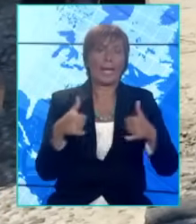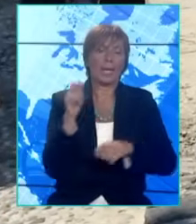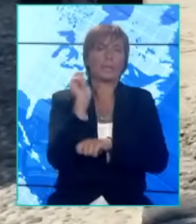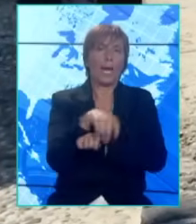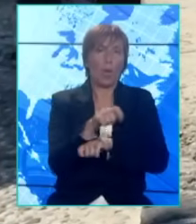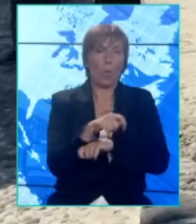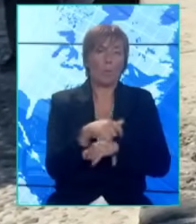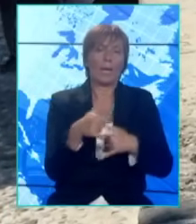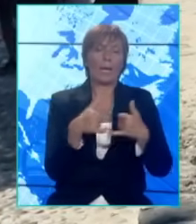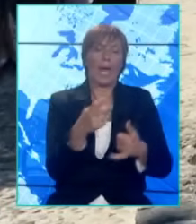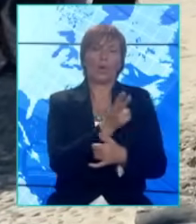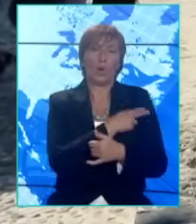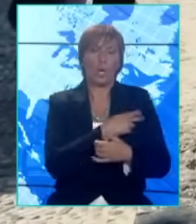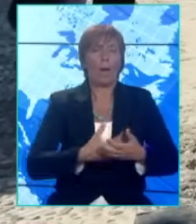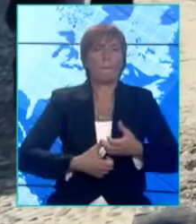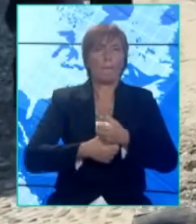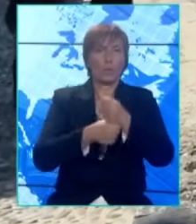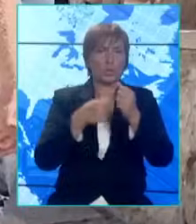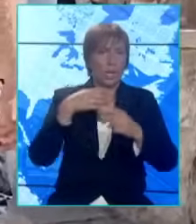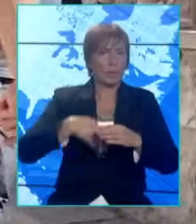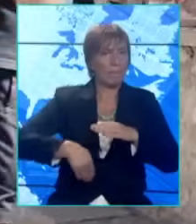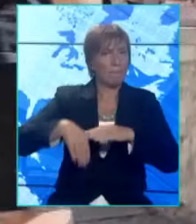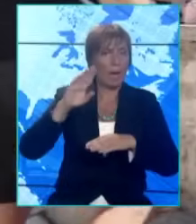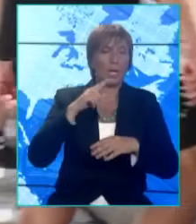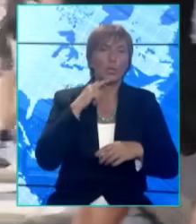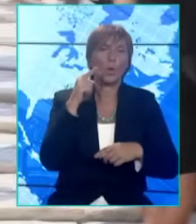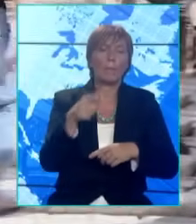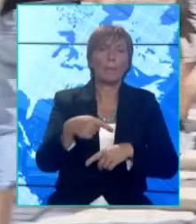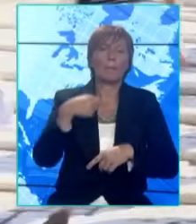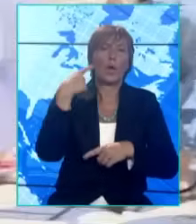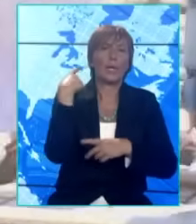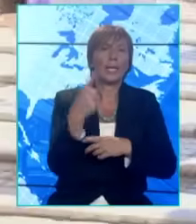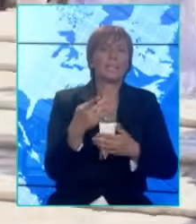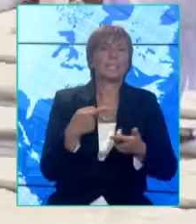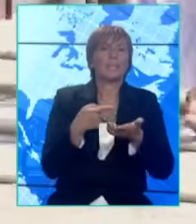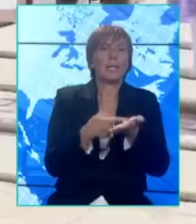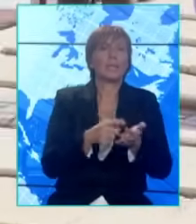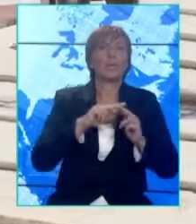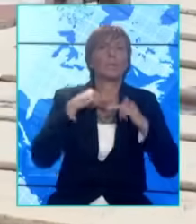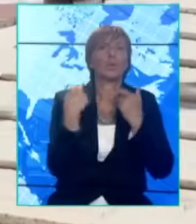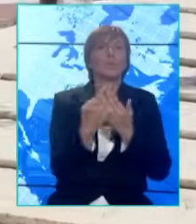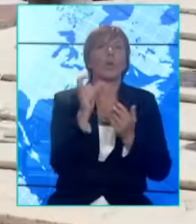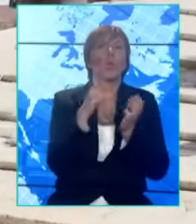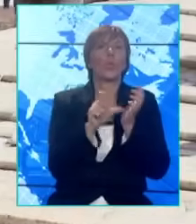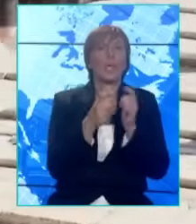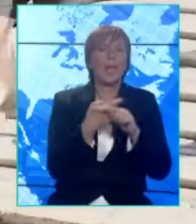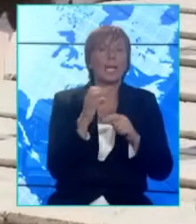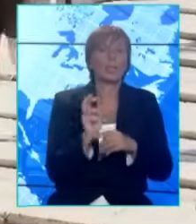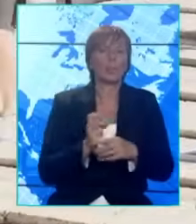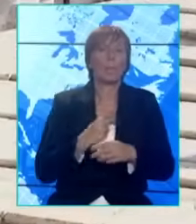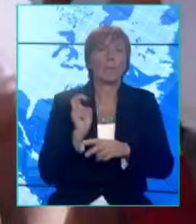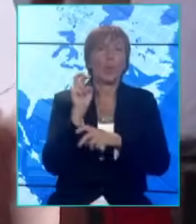uprava, gradonačelnik, podržati maksimalno, jer to bi bio, ja mislim, jedinstven primjer u svijetu da u UNESCO uđemo i